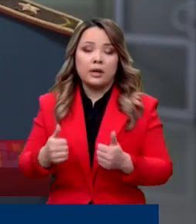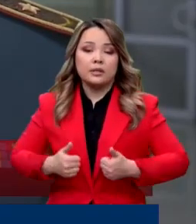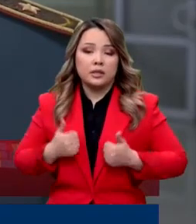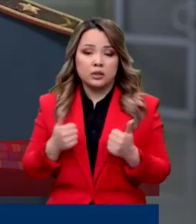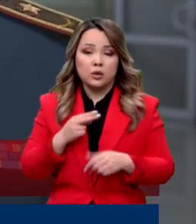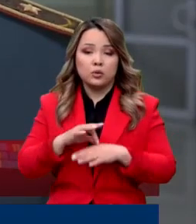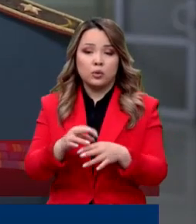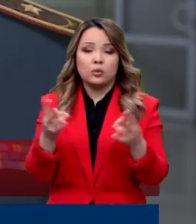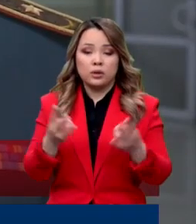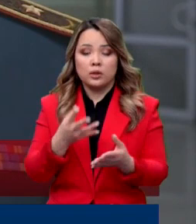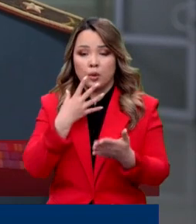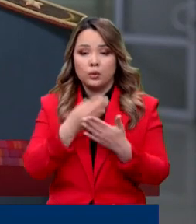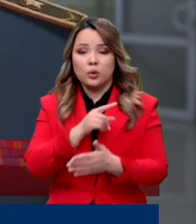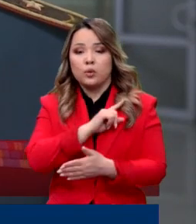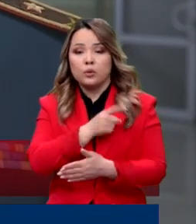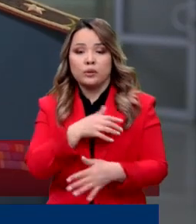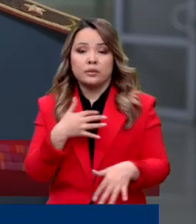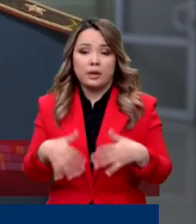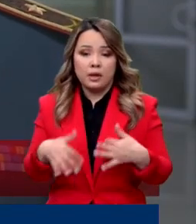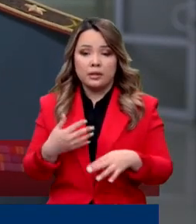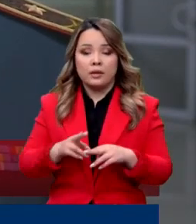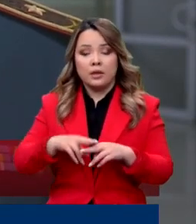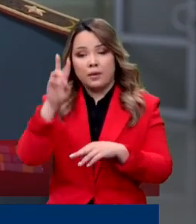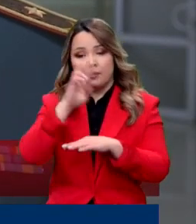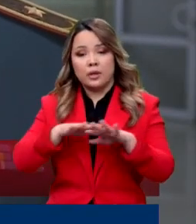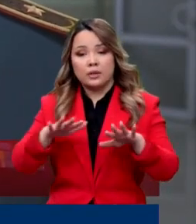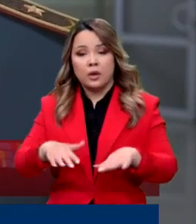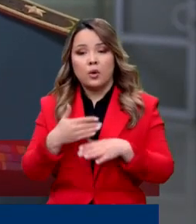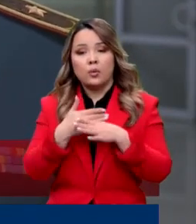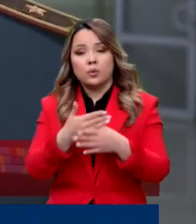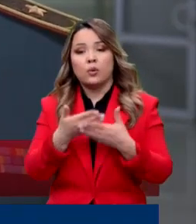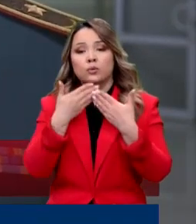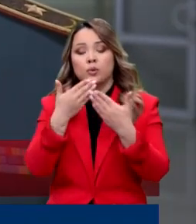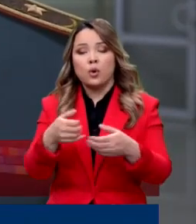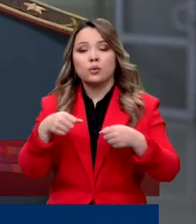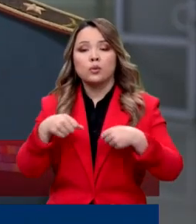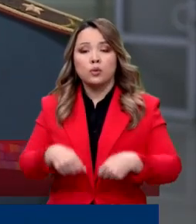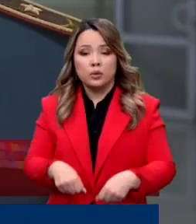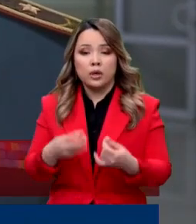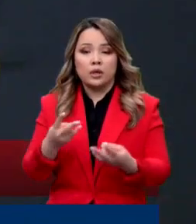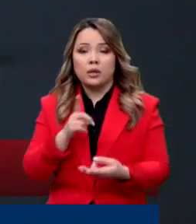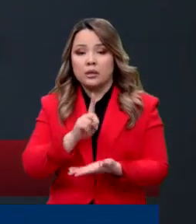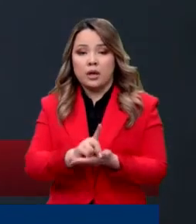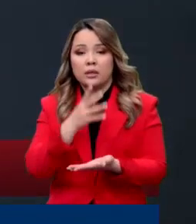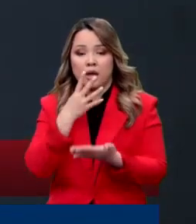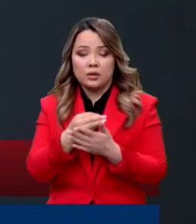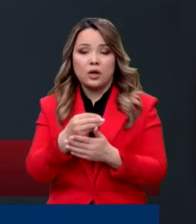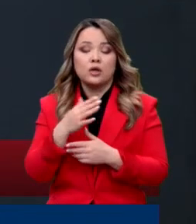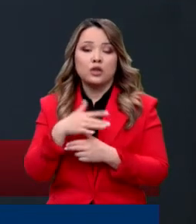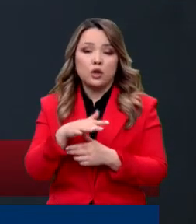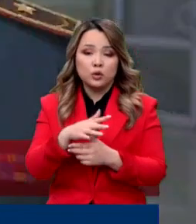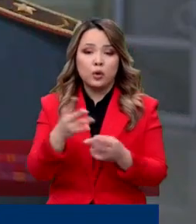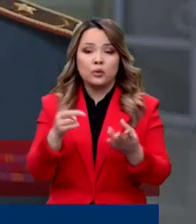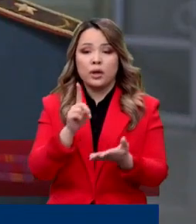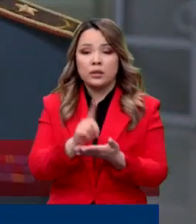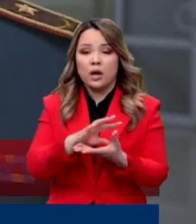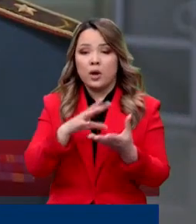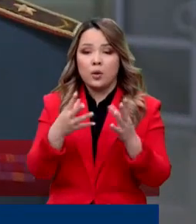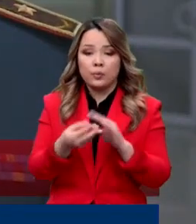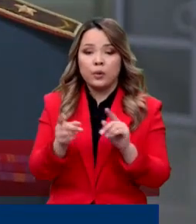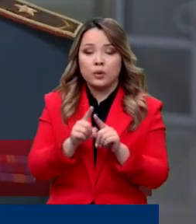керек. Егер өз күштері жетпей жатса, мемлекеттік құрылымдардан көмек сұрауға құқылы. Керек болса, біз тікұшақпен қажетті көлемде